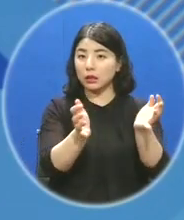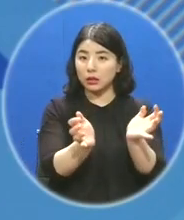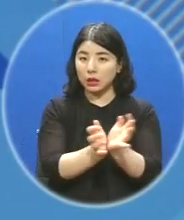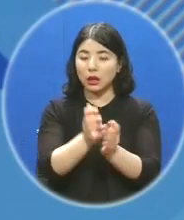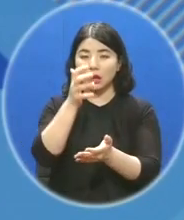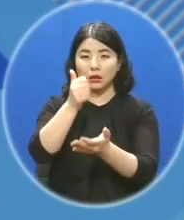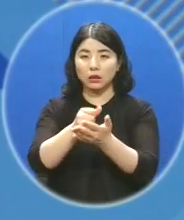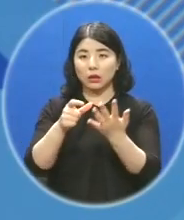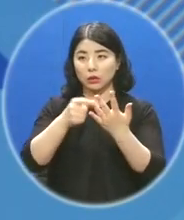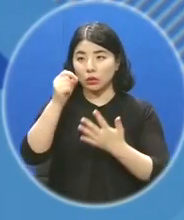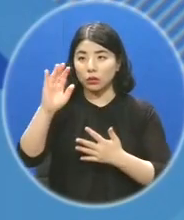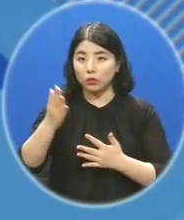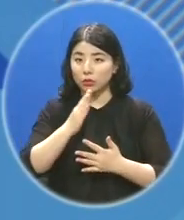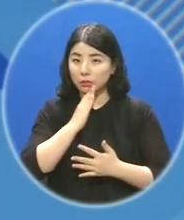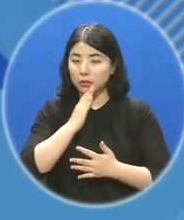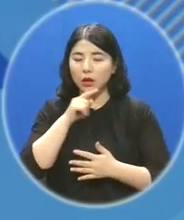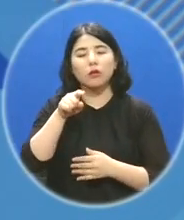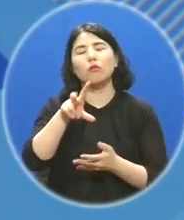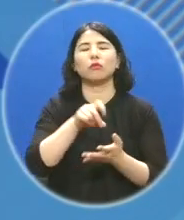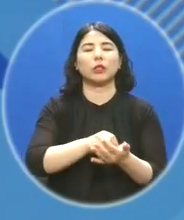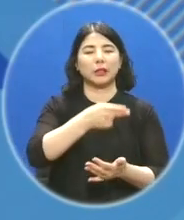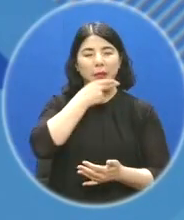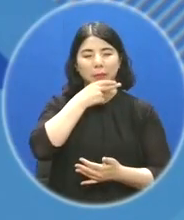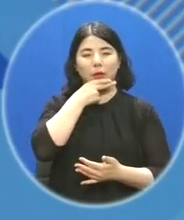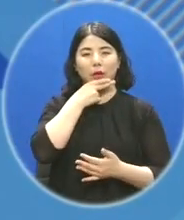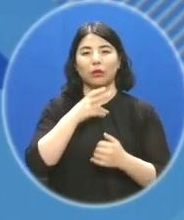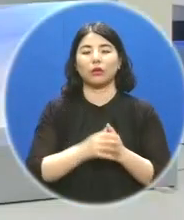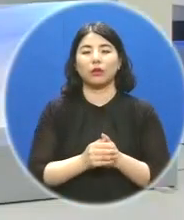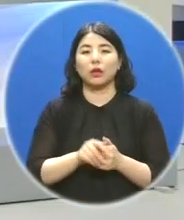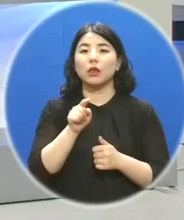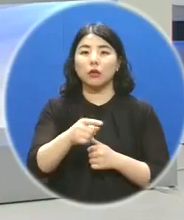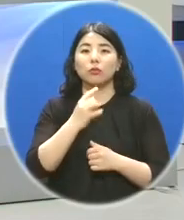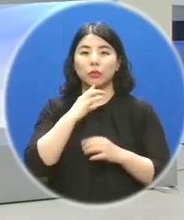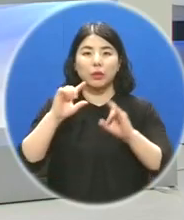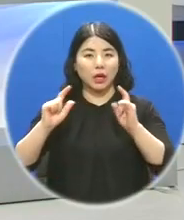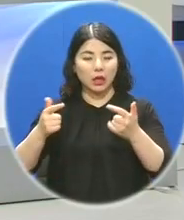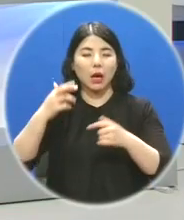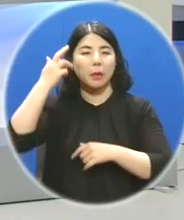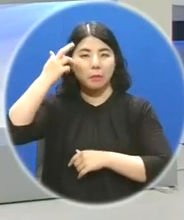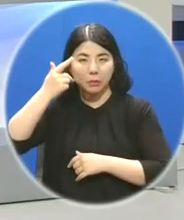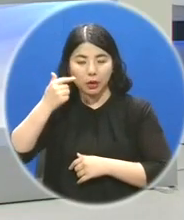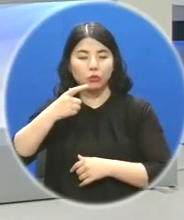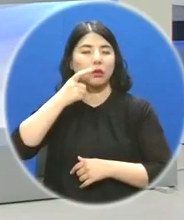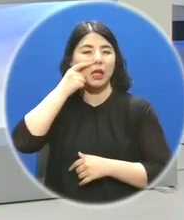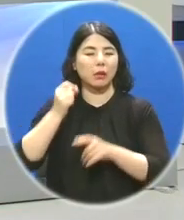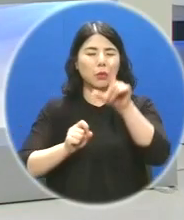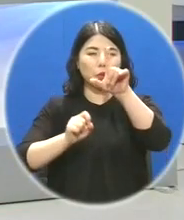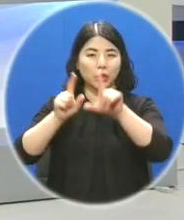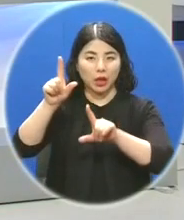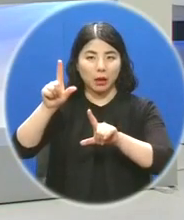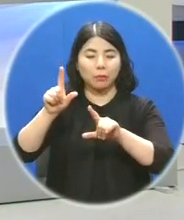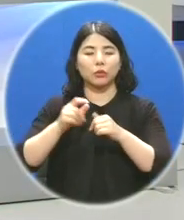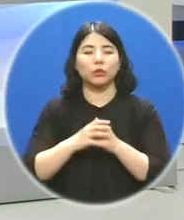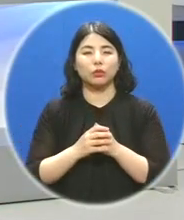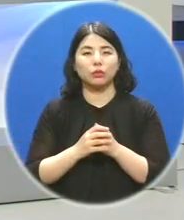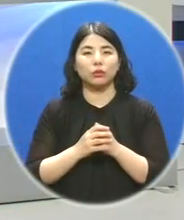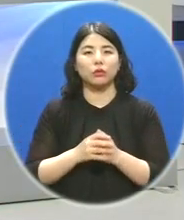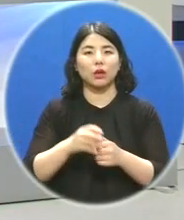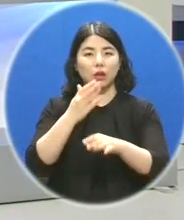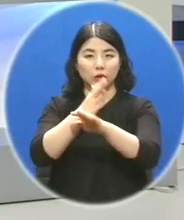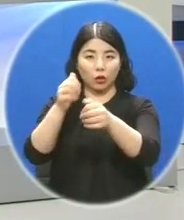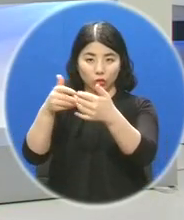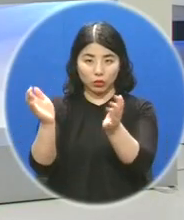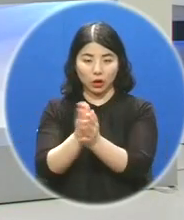의장 선출을 하게 되지 않나요? 예, 그거는 문제가 없습니다. 그러니까 뭐 이거는 우리뿐만 아니라 미국, 일본 대부분의 네.